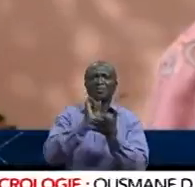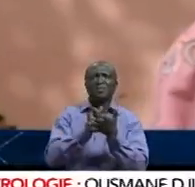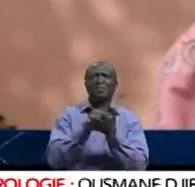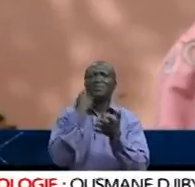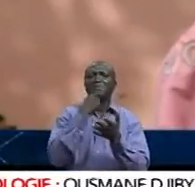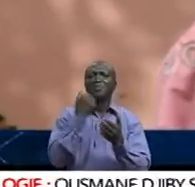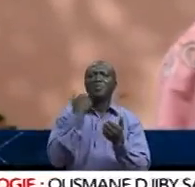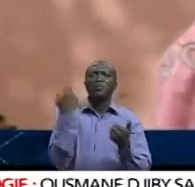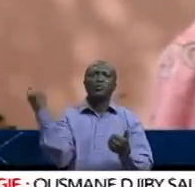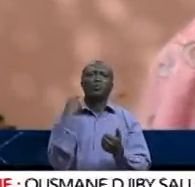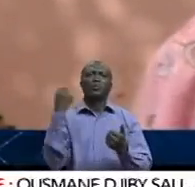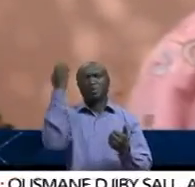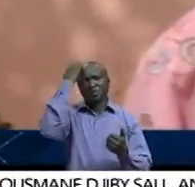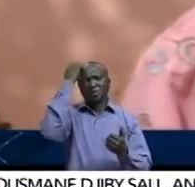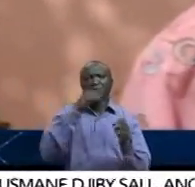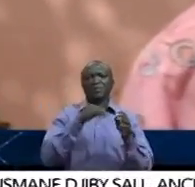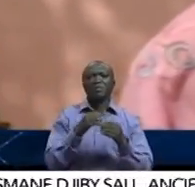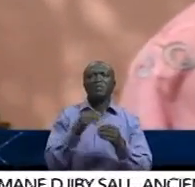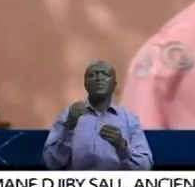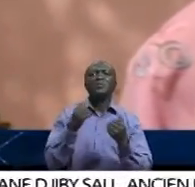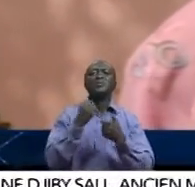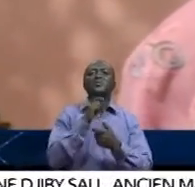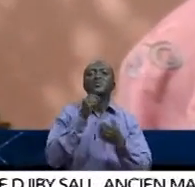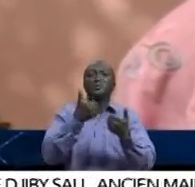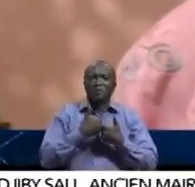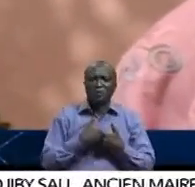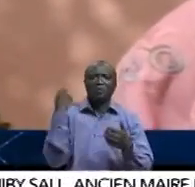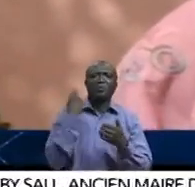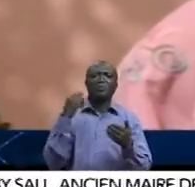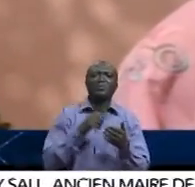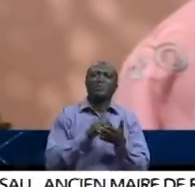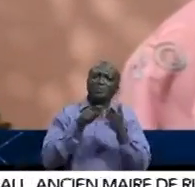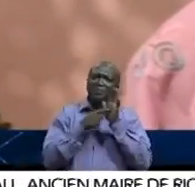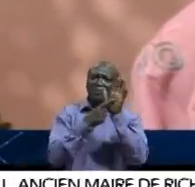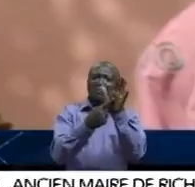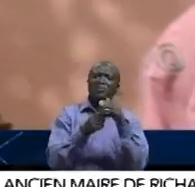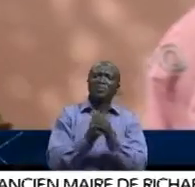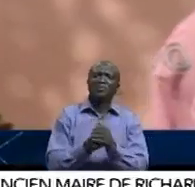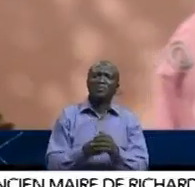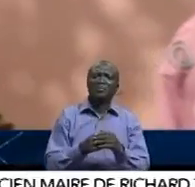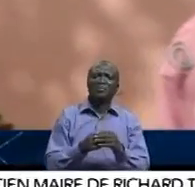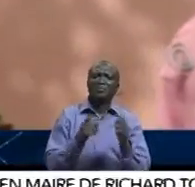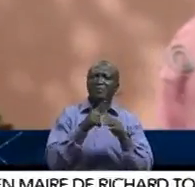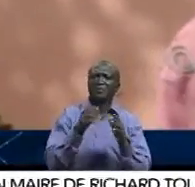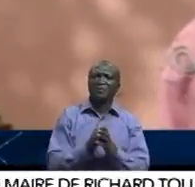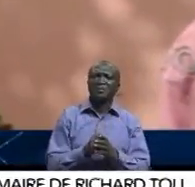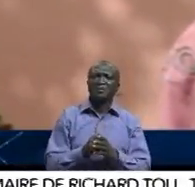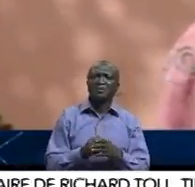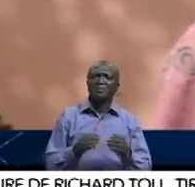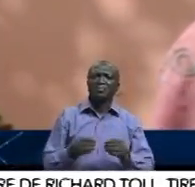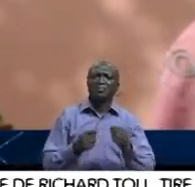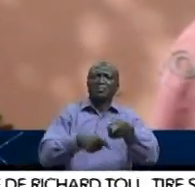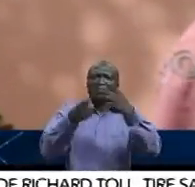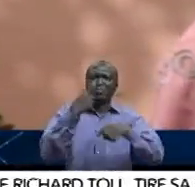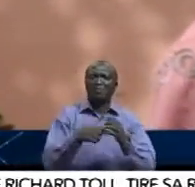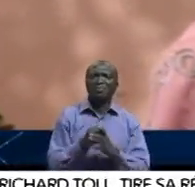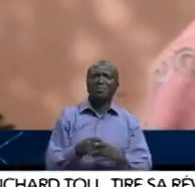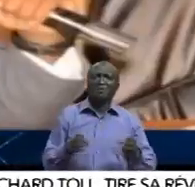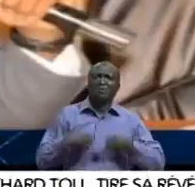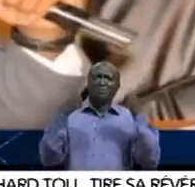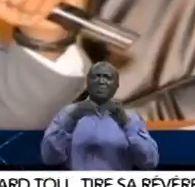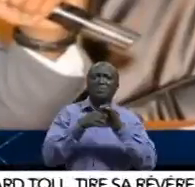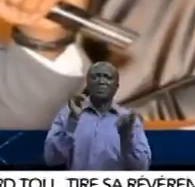ce type de problèmes qu'ils ont tous eu à souigner ce sont des problèmes qui à la limite sont inhérentes même à l'existence de cette